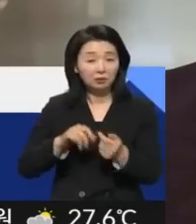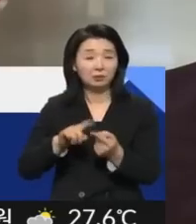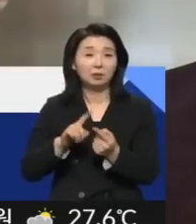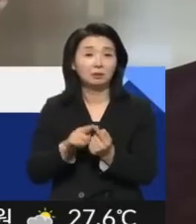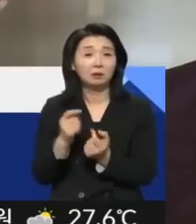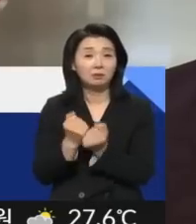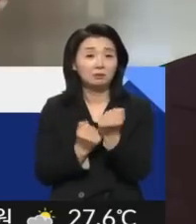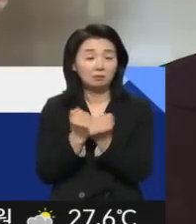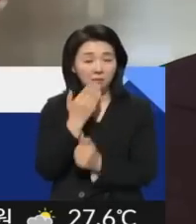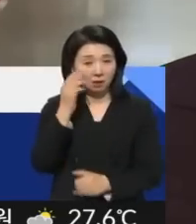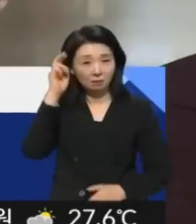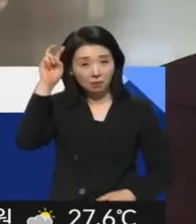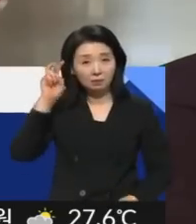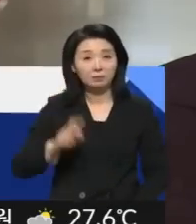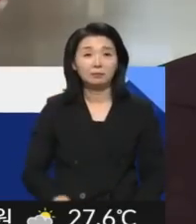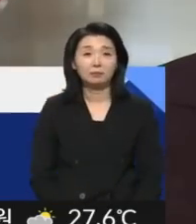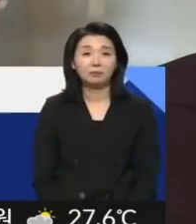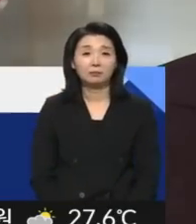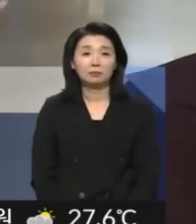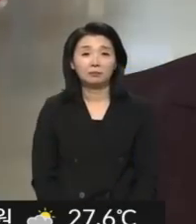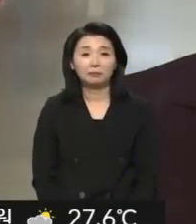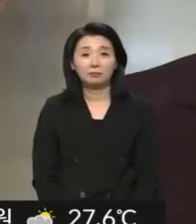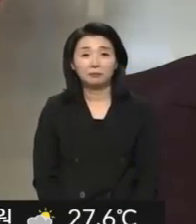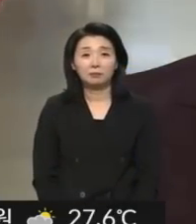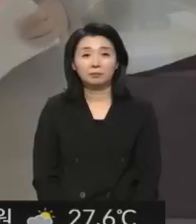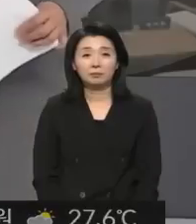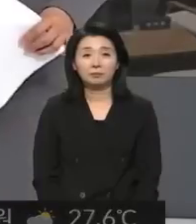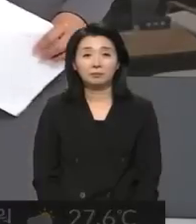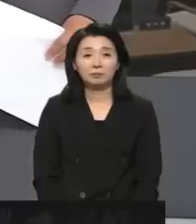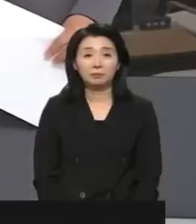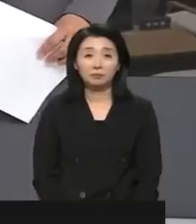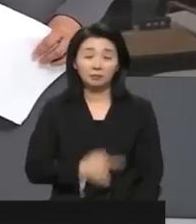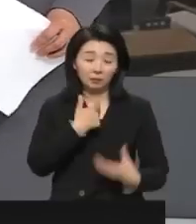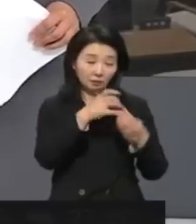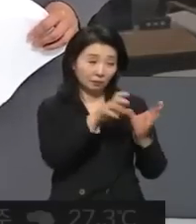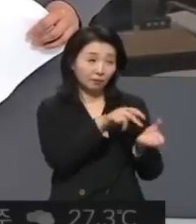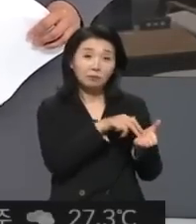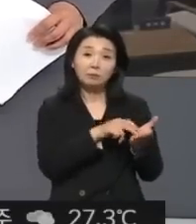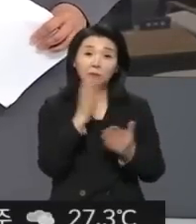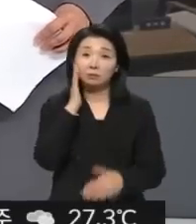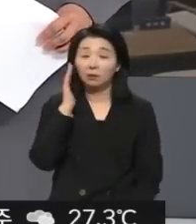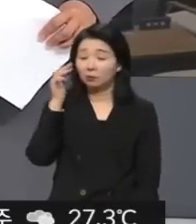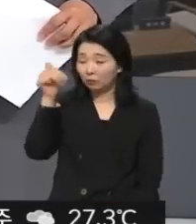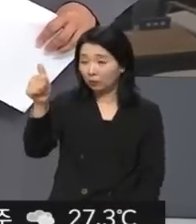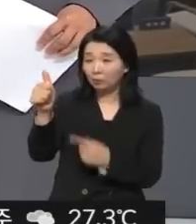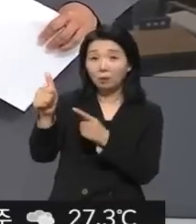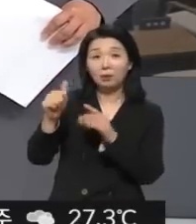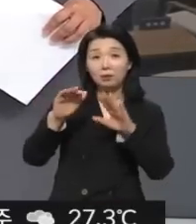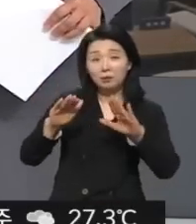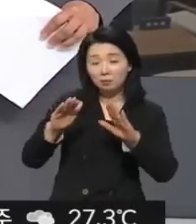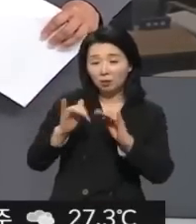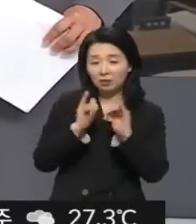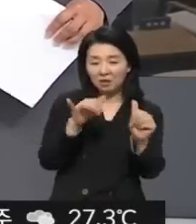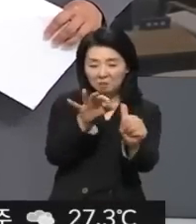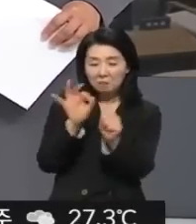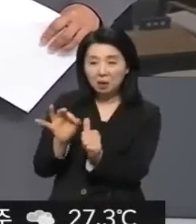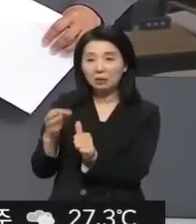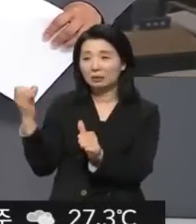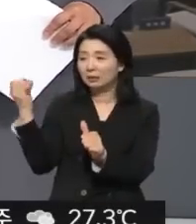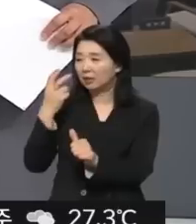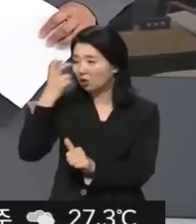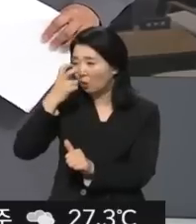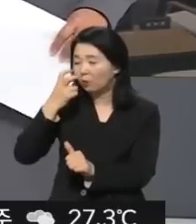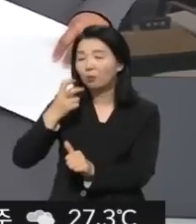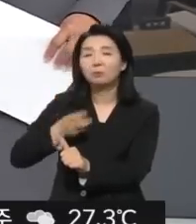배경에 대해서 설명할 것으로 생각합니다. 네, 반면 민주당은 대통령을 향해서 이번 인선 전면